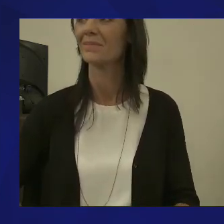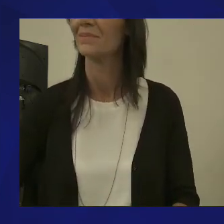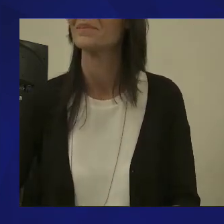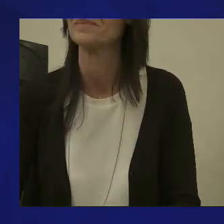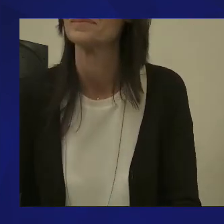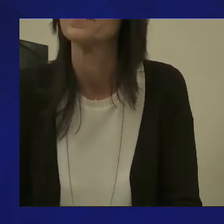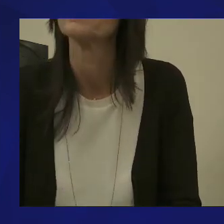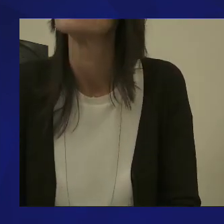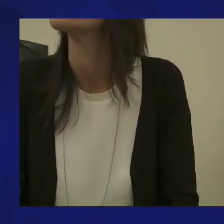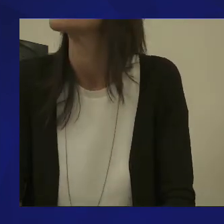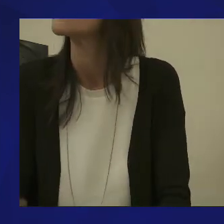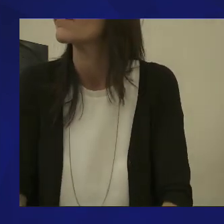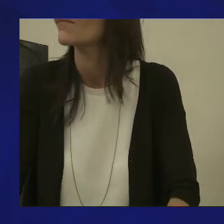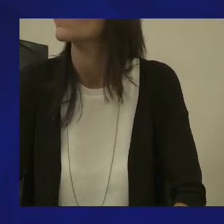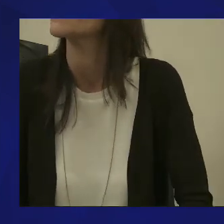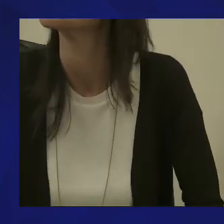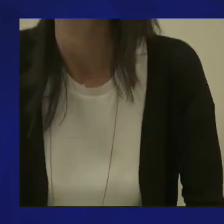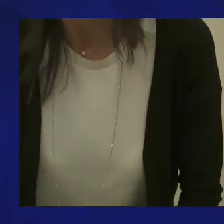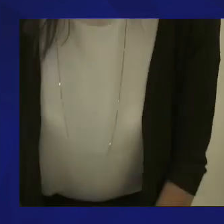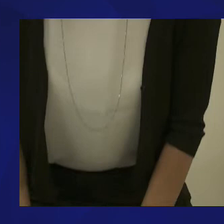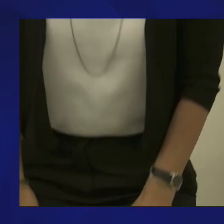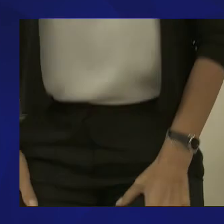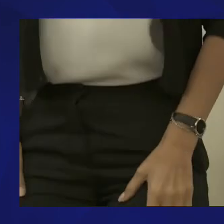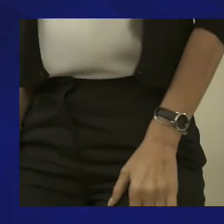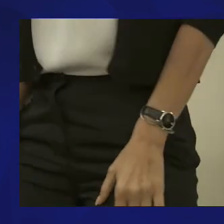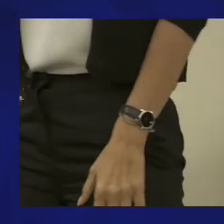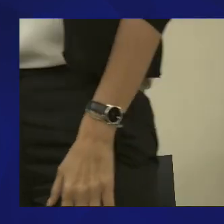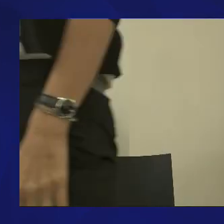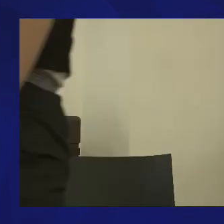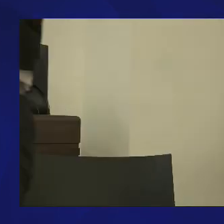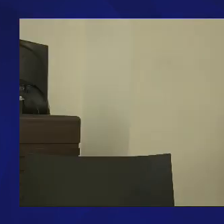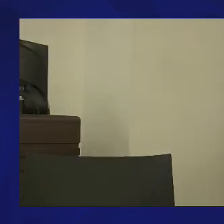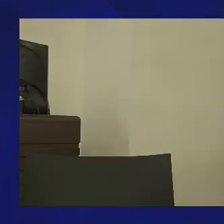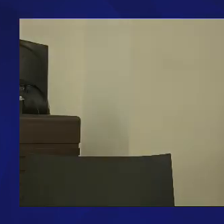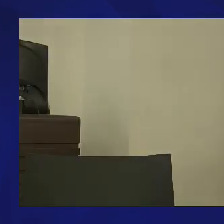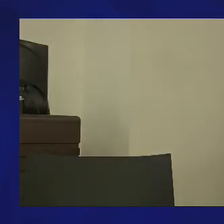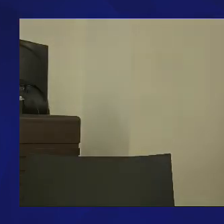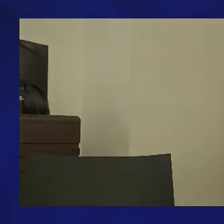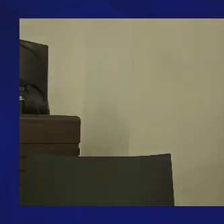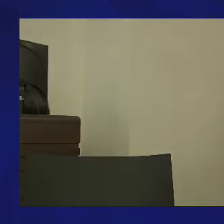עוד בטלפל. אוקיי, סלוחם, תודה. תודה רבה, חסילה.